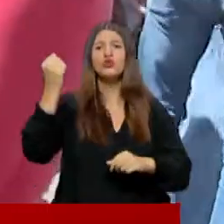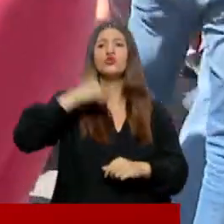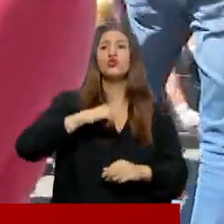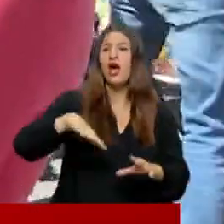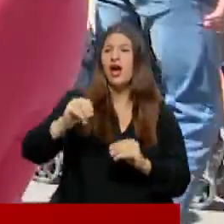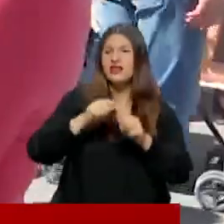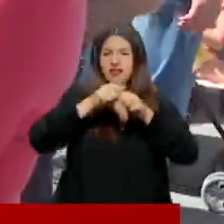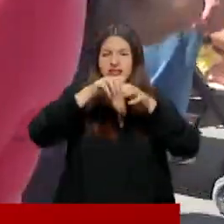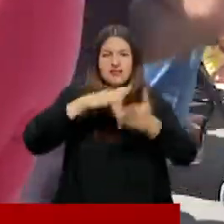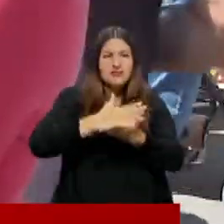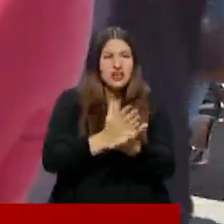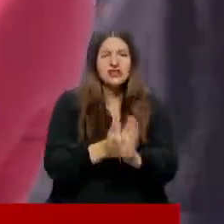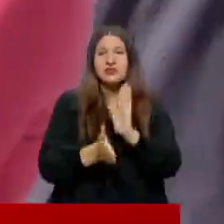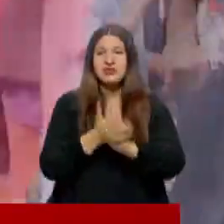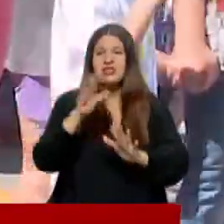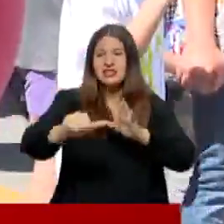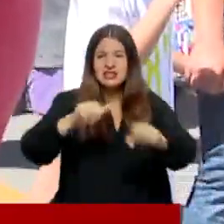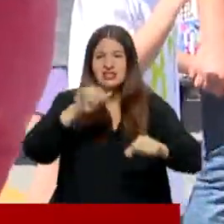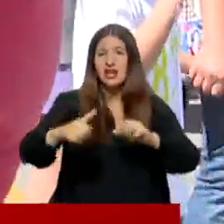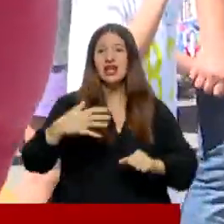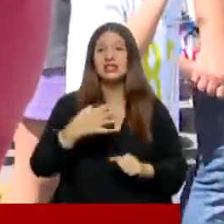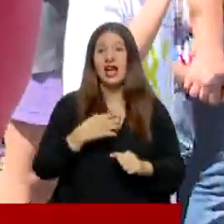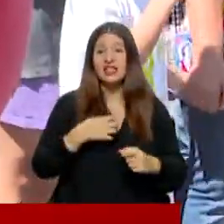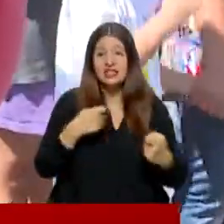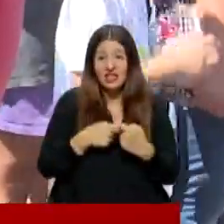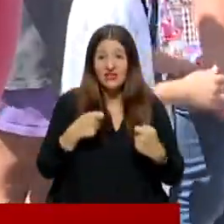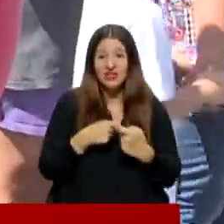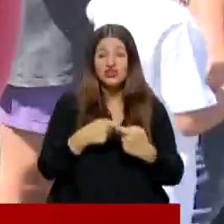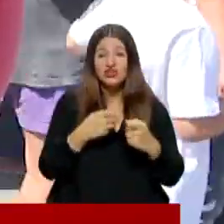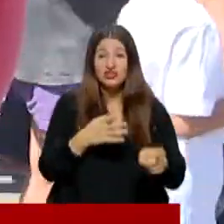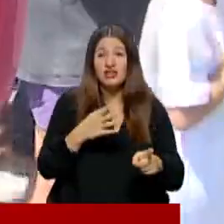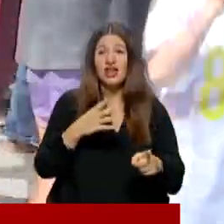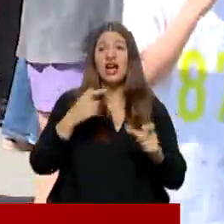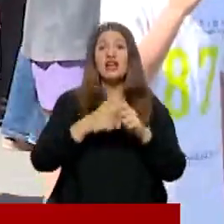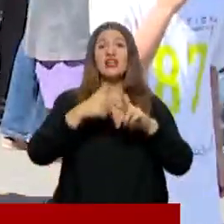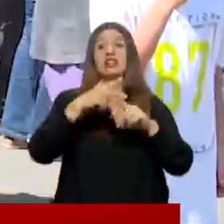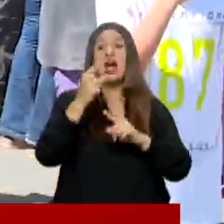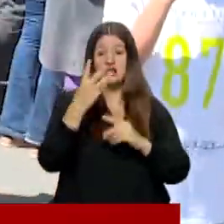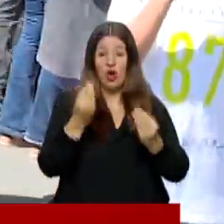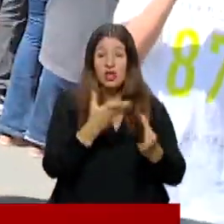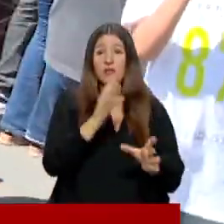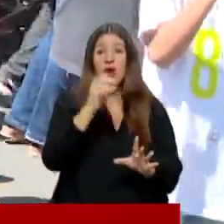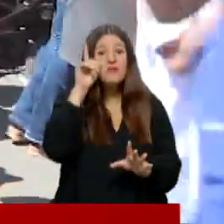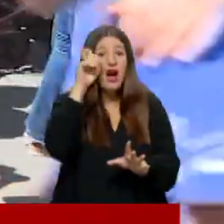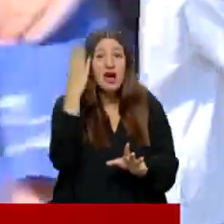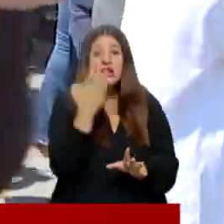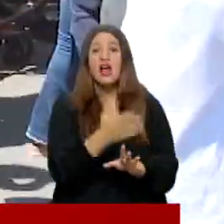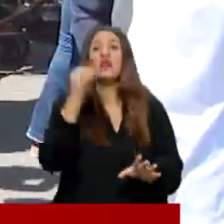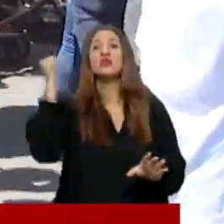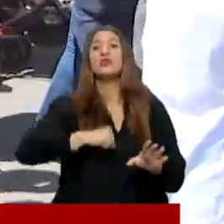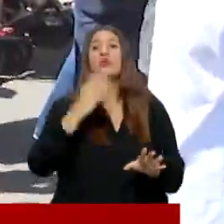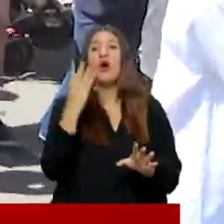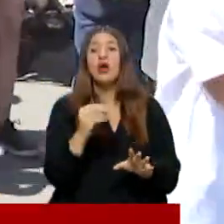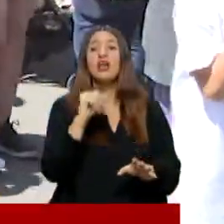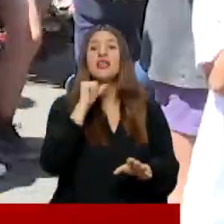Düşmanlar her tarafı parçalamıştı, işgal etmişti. Kendi savaşan, gazi olan, böyle bir dehaya düşman